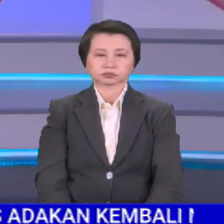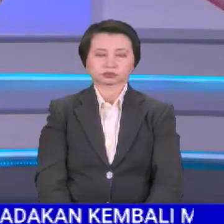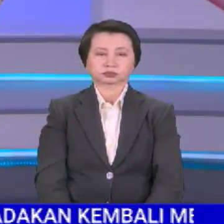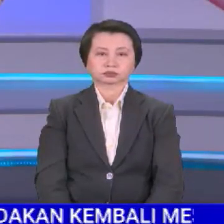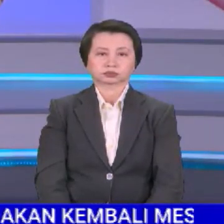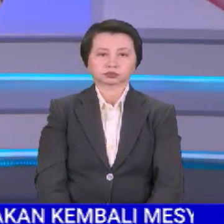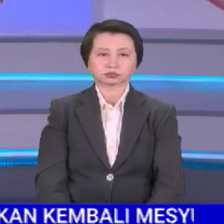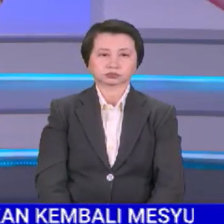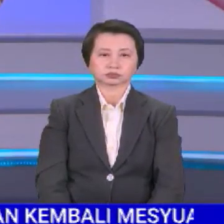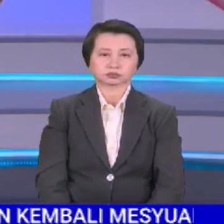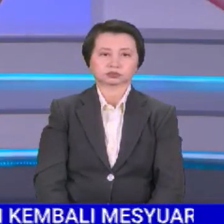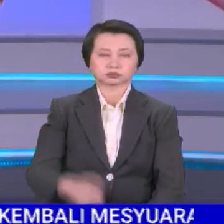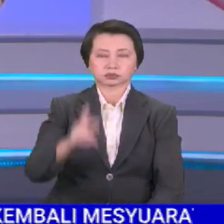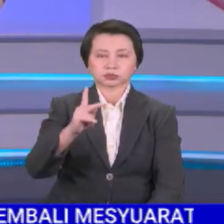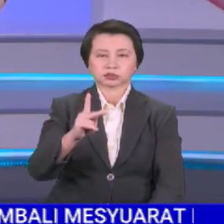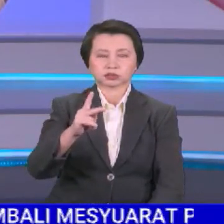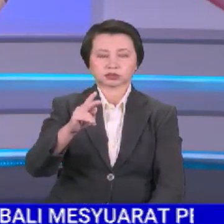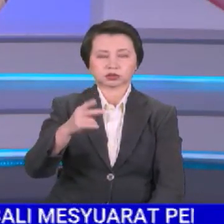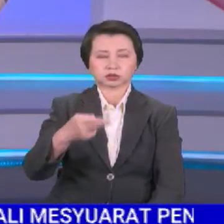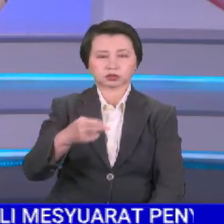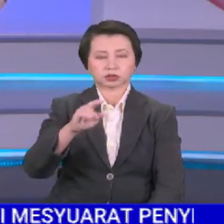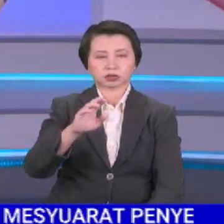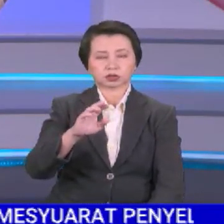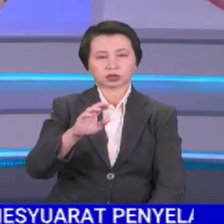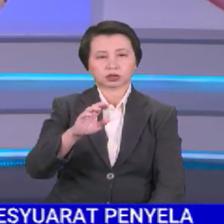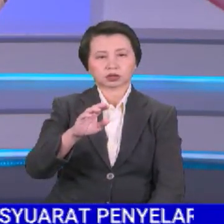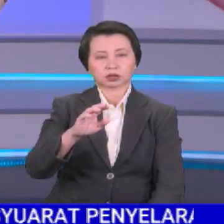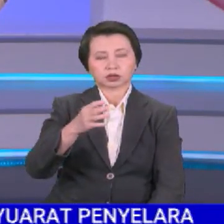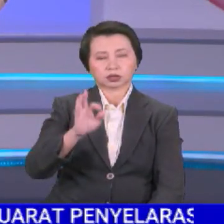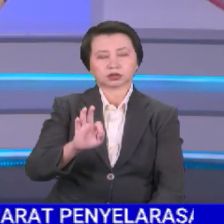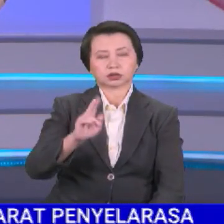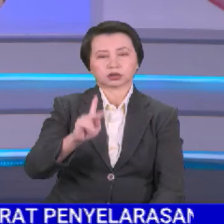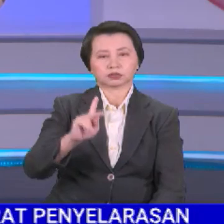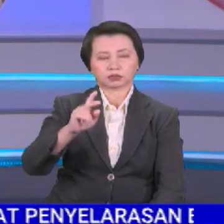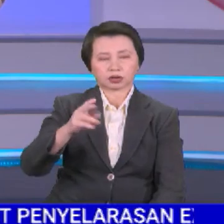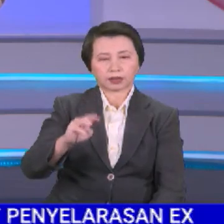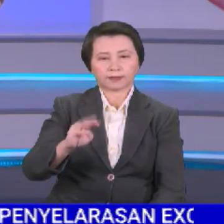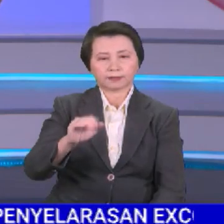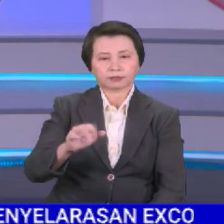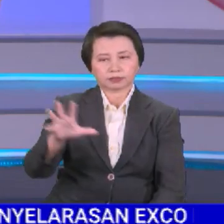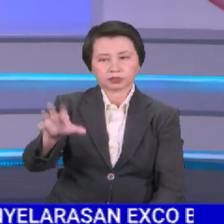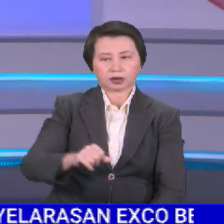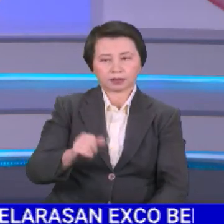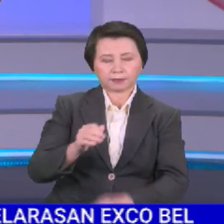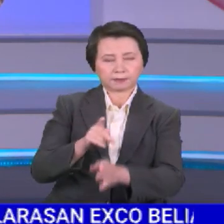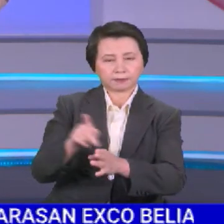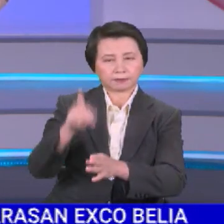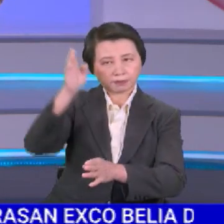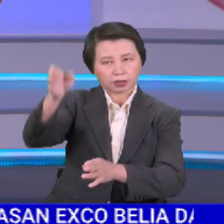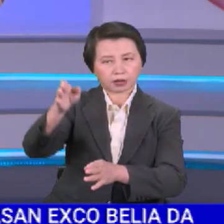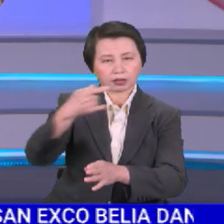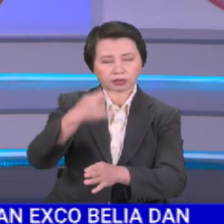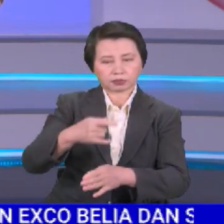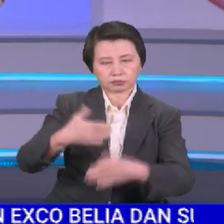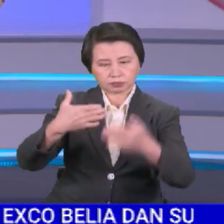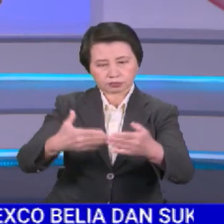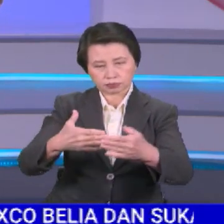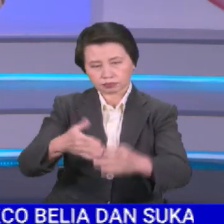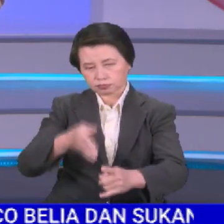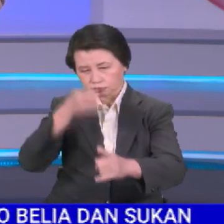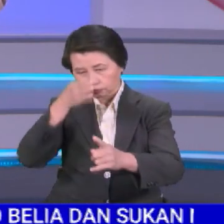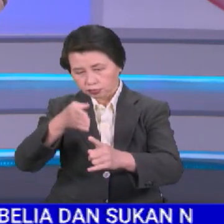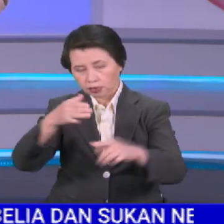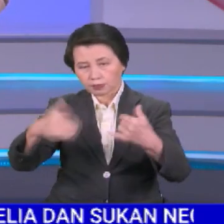Dalam berita, Konfederasi Hoki Malaysia KHM bercadang mendapatkan khidmat pakar pukulan sudut penalti sebagai usaha meningkatkan ketajaman